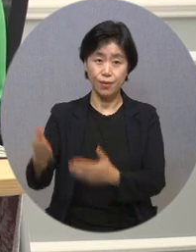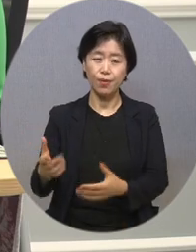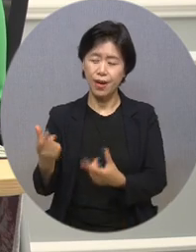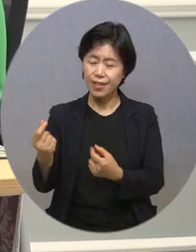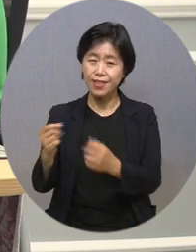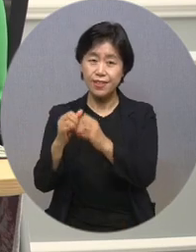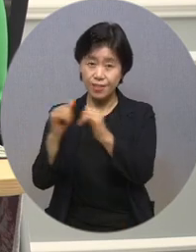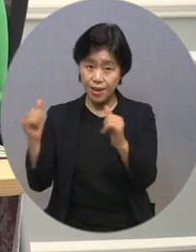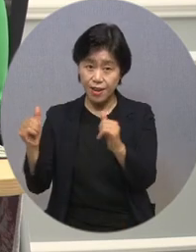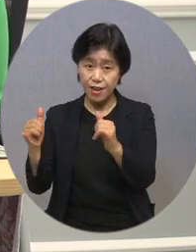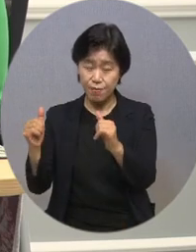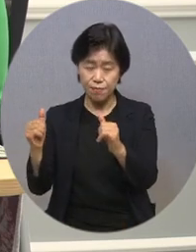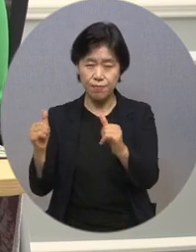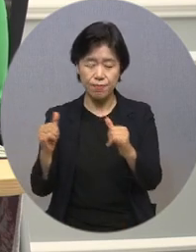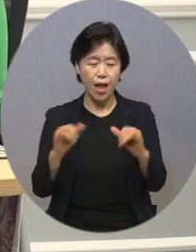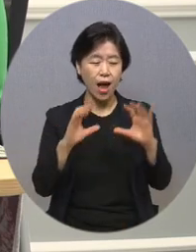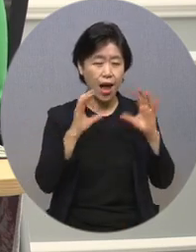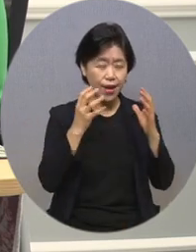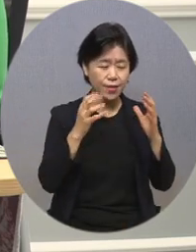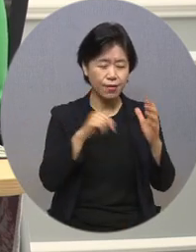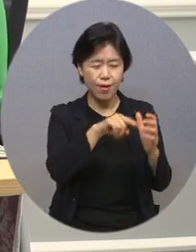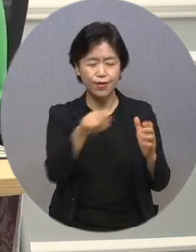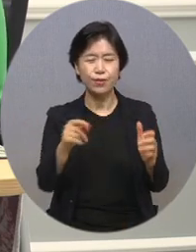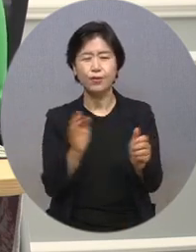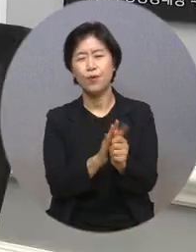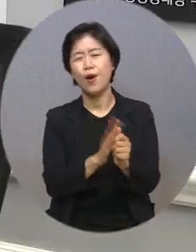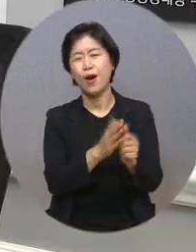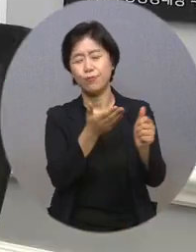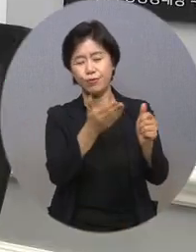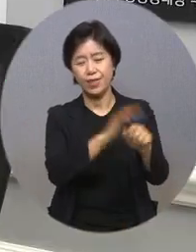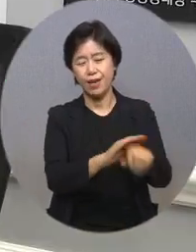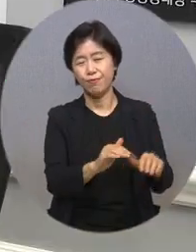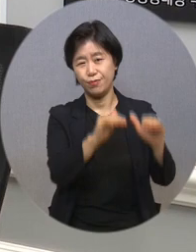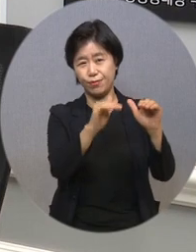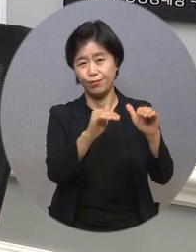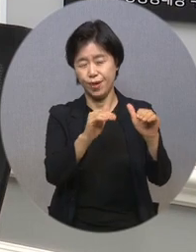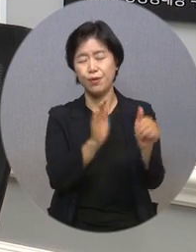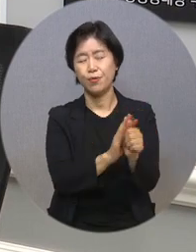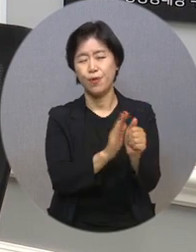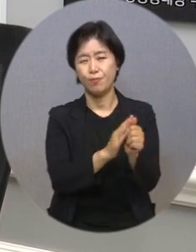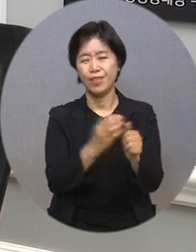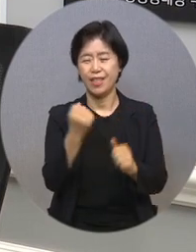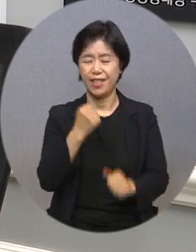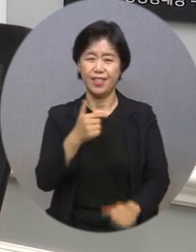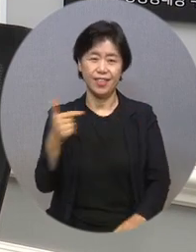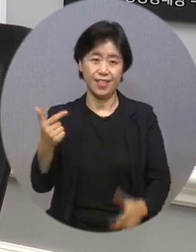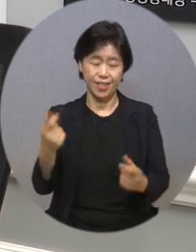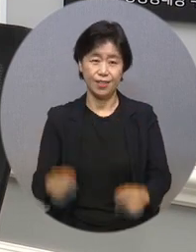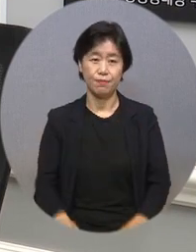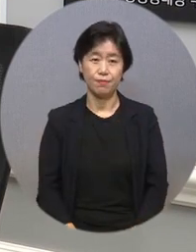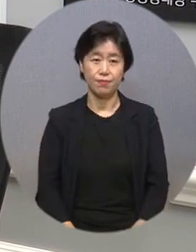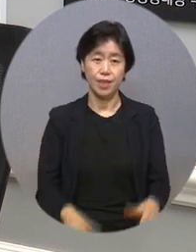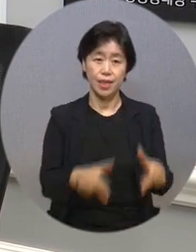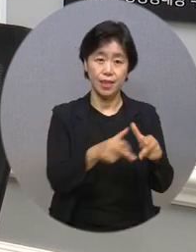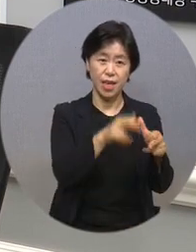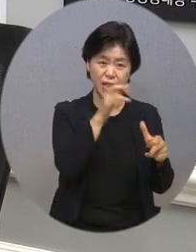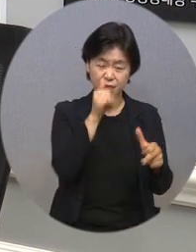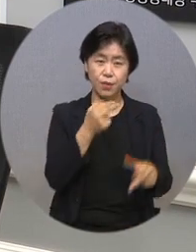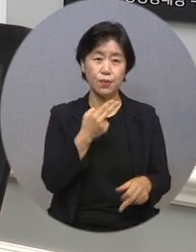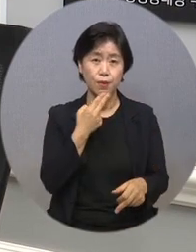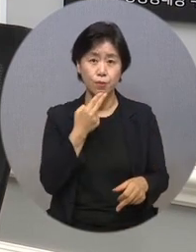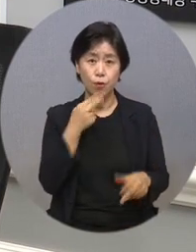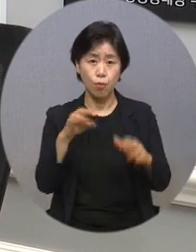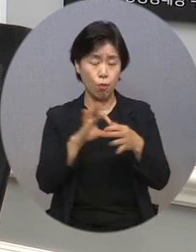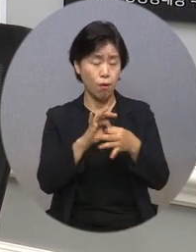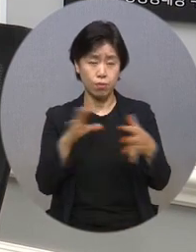분이 그런 역할을 해주는 것이 아닌가 싶습니다. 네. 비장애인과 장애인의 장벽 없이 모두가 행복한 복지